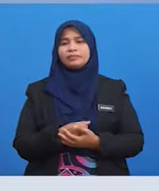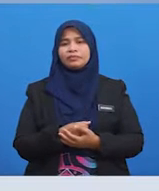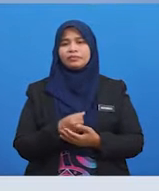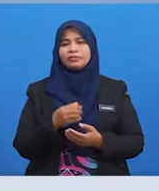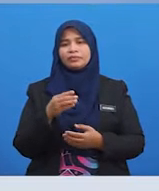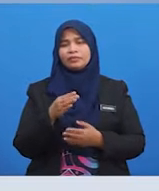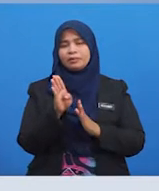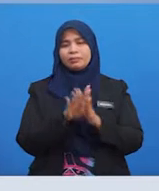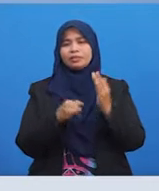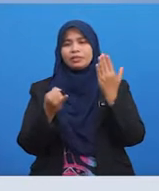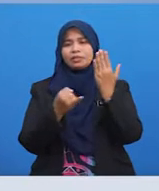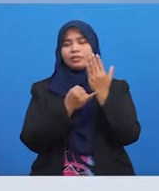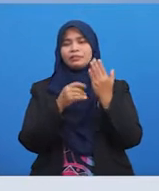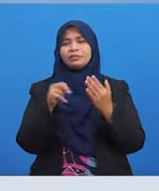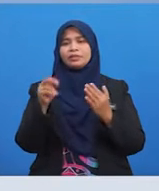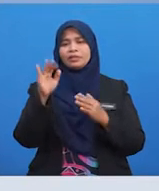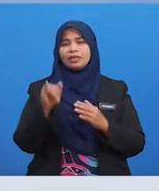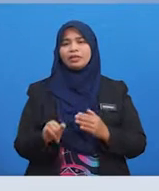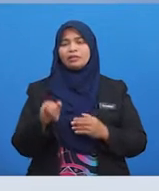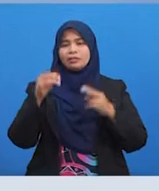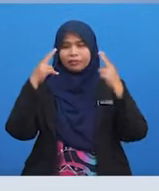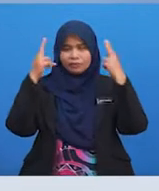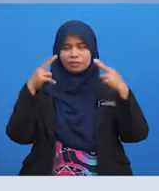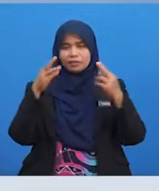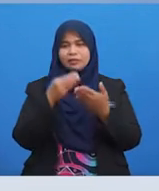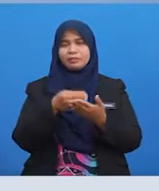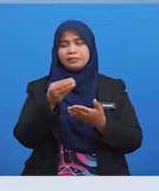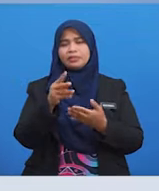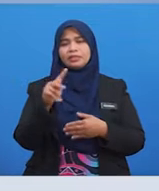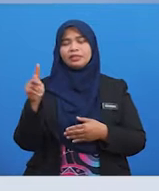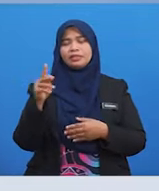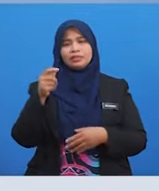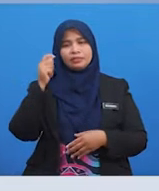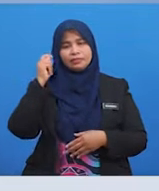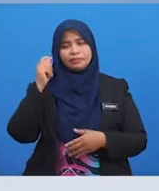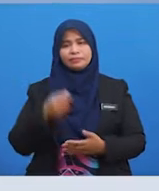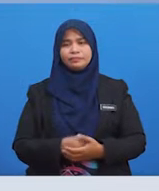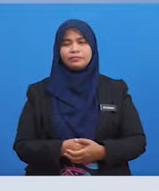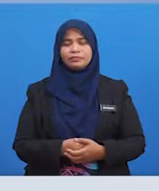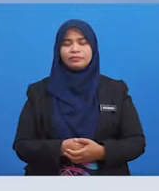perkataan-perkataan berimbuhan yang ustazah berikan tadi?